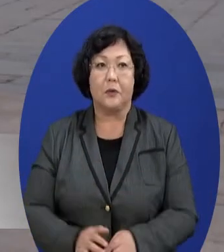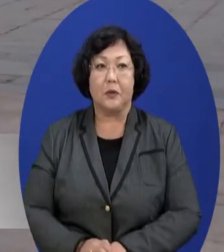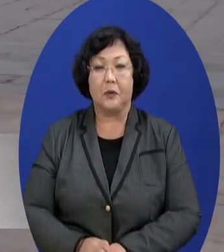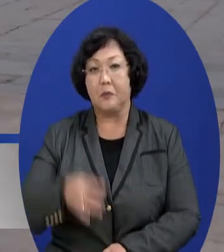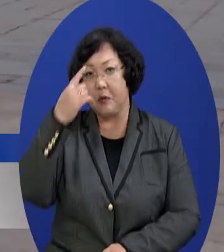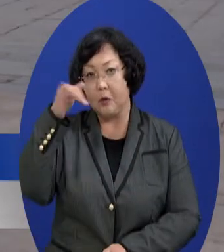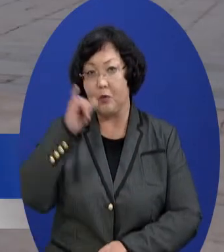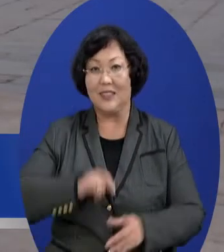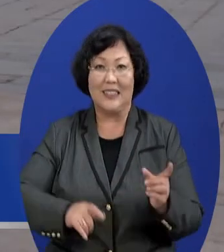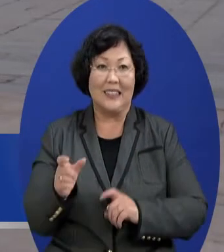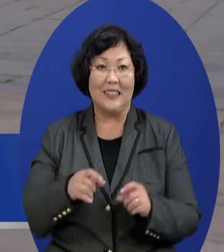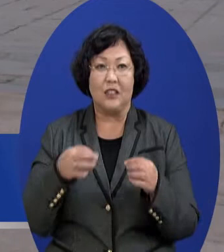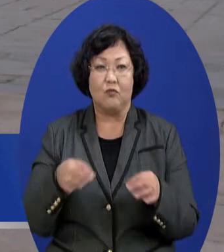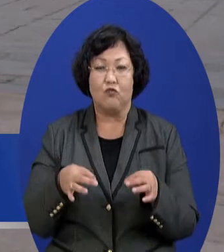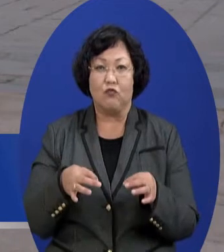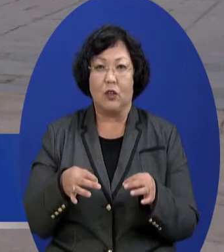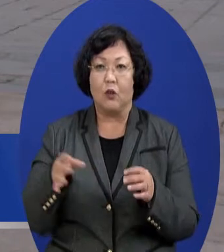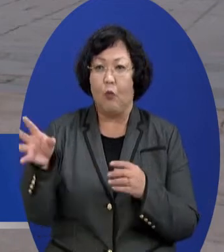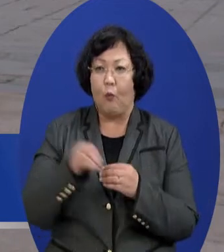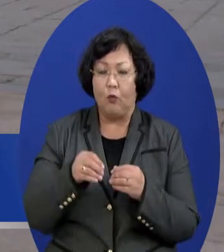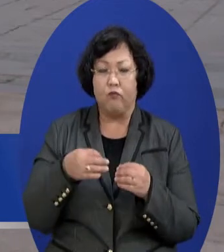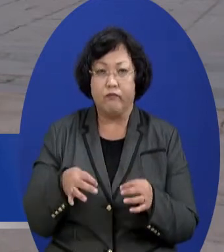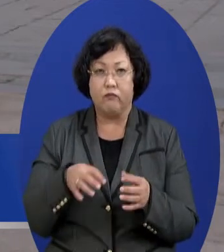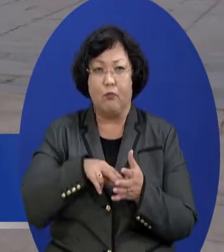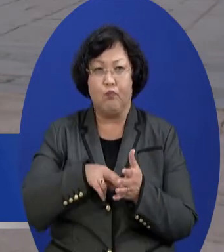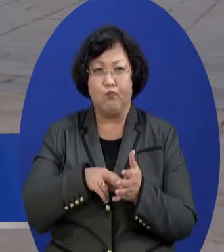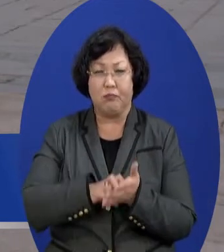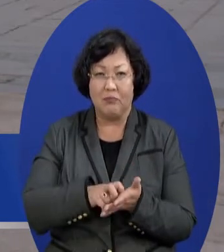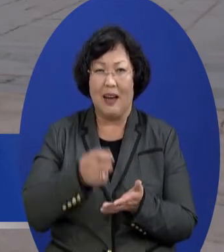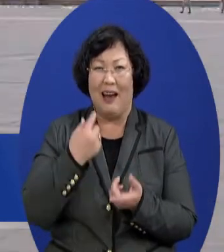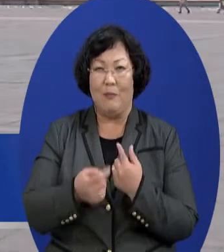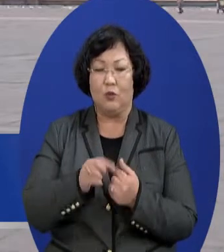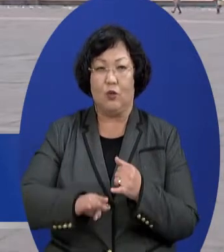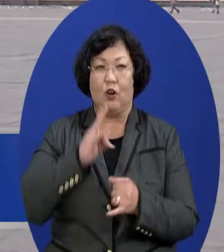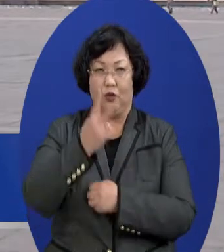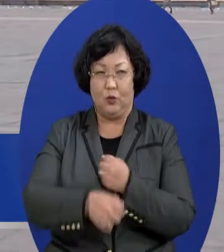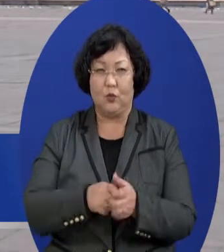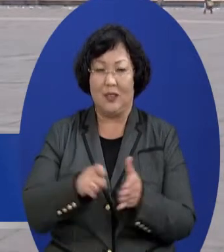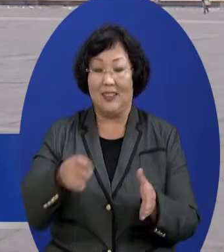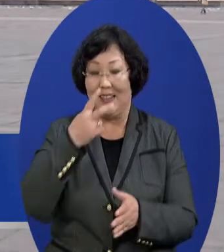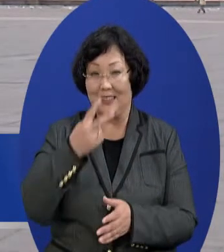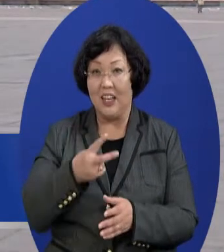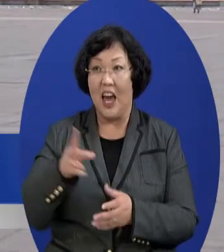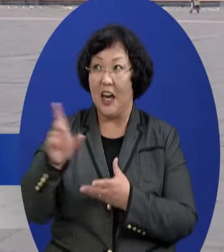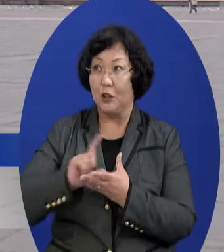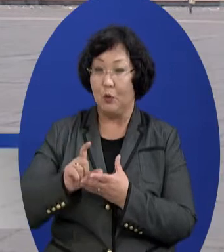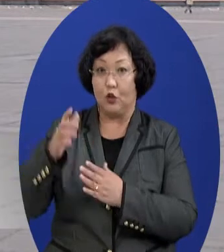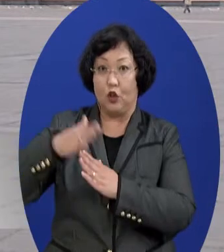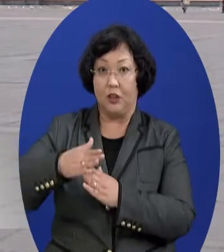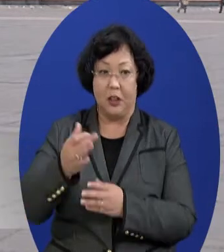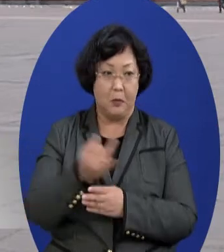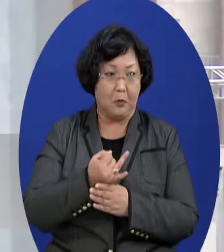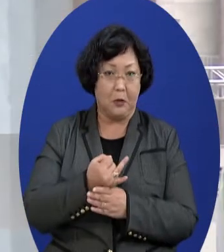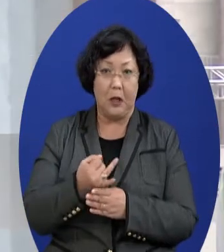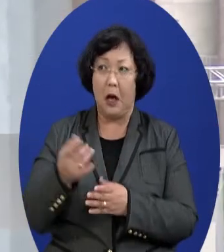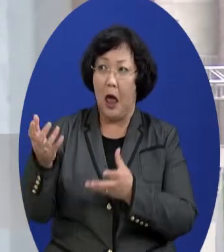Монголын эдийн засаг хичнээн эмзэг, эрсдэл өртөмтгий болохыг бид сүүлийн 2 жилийн хугацаанд харлаа. Экспорт зогсоход импортоор хэрэглээг хангадаг манай улсын эдийн